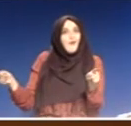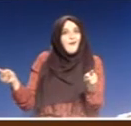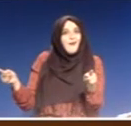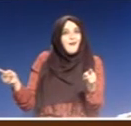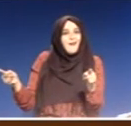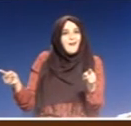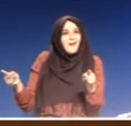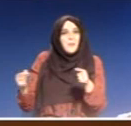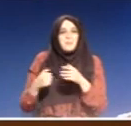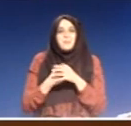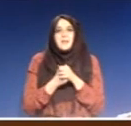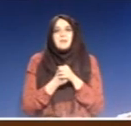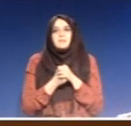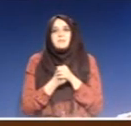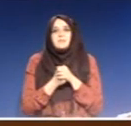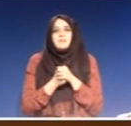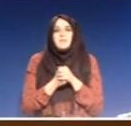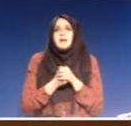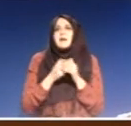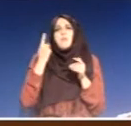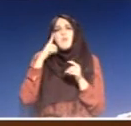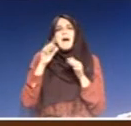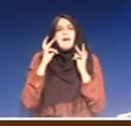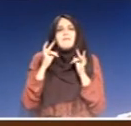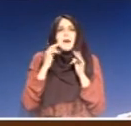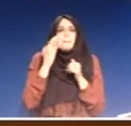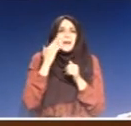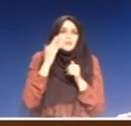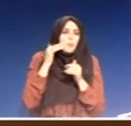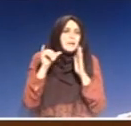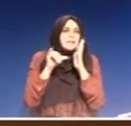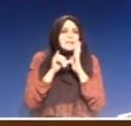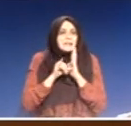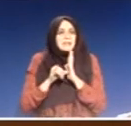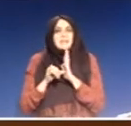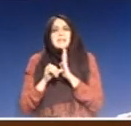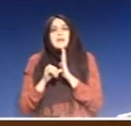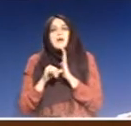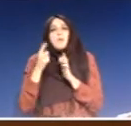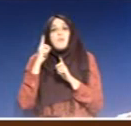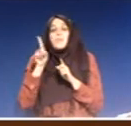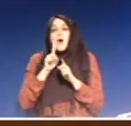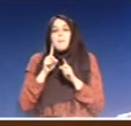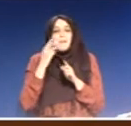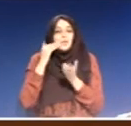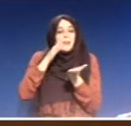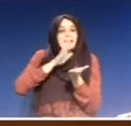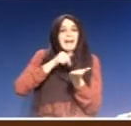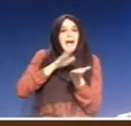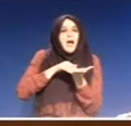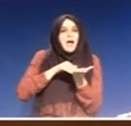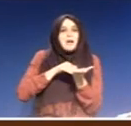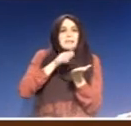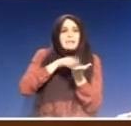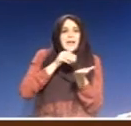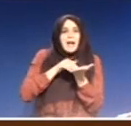اللي تلقيناهم ماهوش في القسمه ولا في سا دي زامبيتمون سورتو وين كاين لي زامبيتمون الكبار،